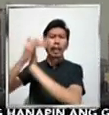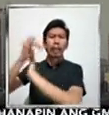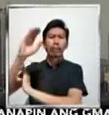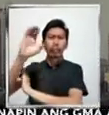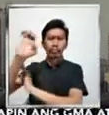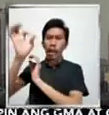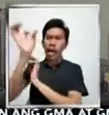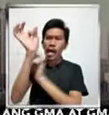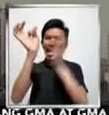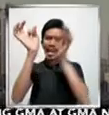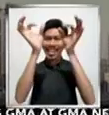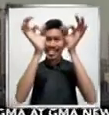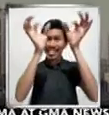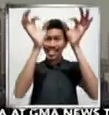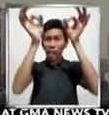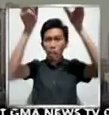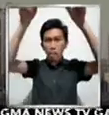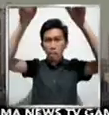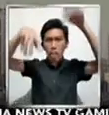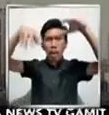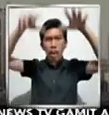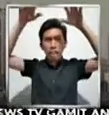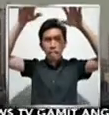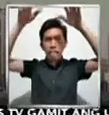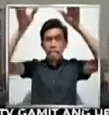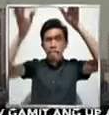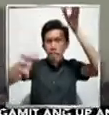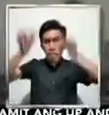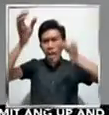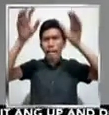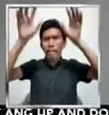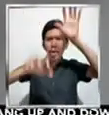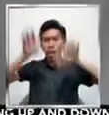ulan, wala na itong pagkakataong malusaw bago pumatak sa